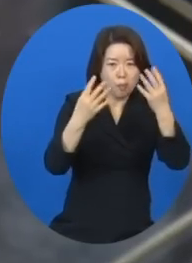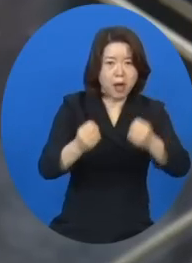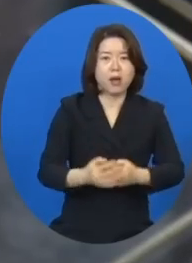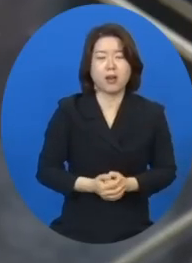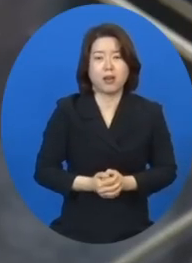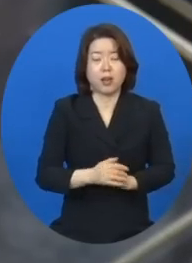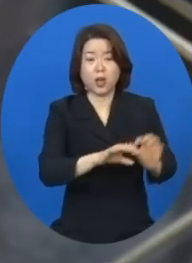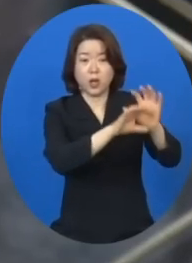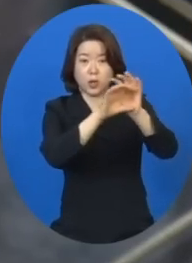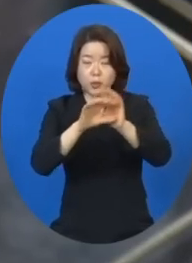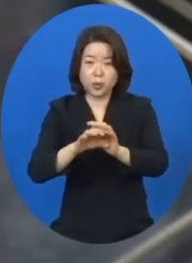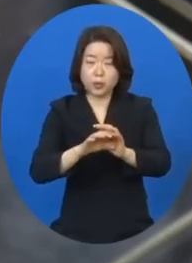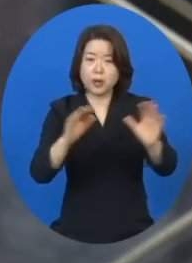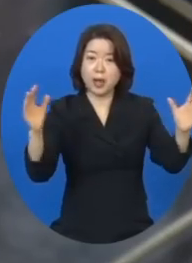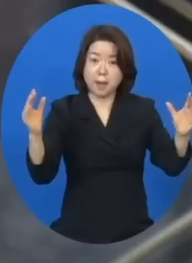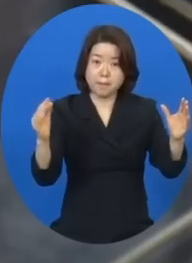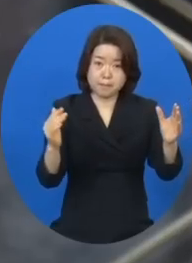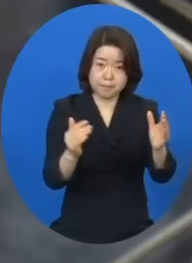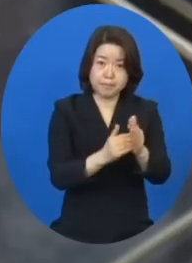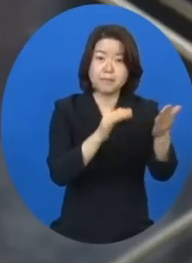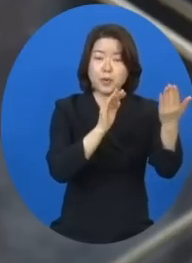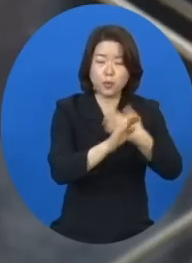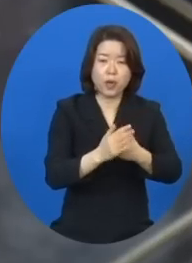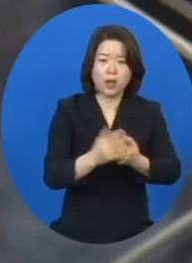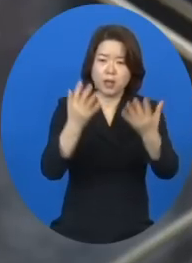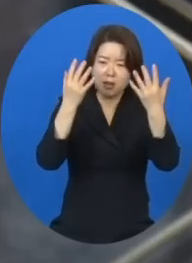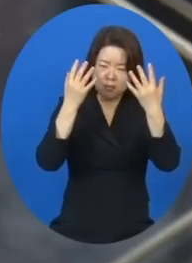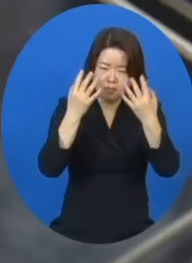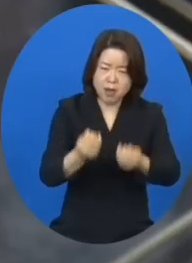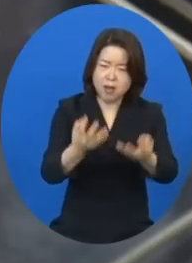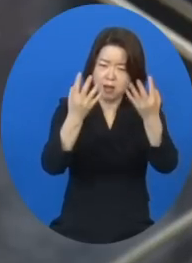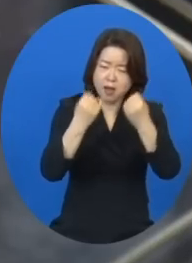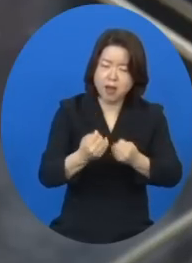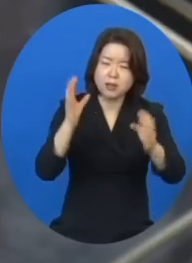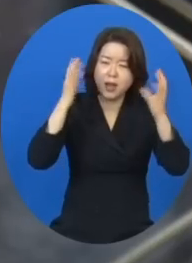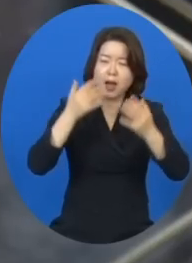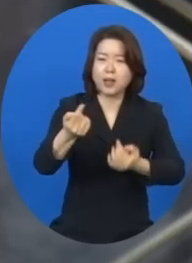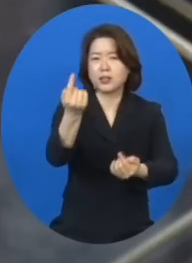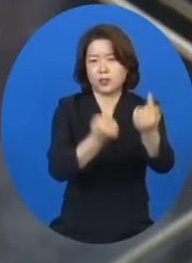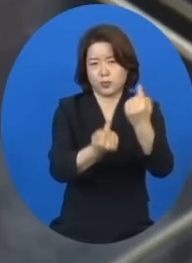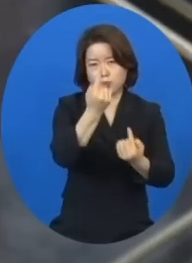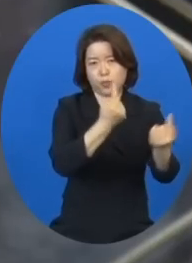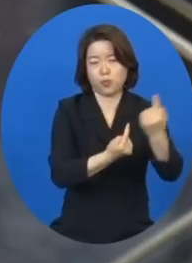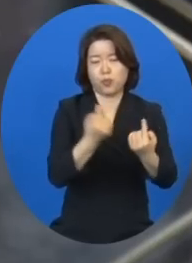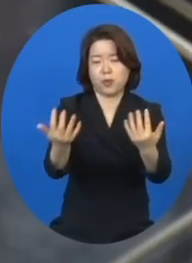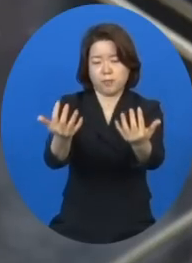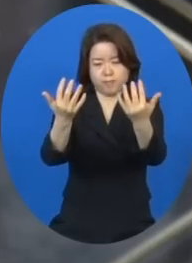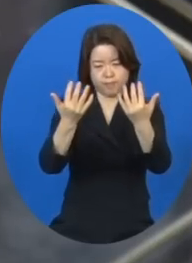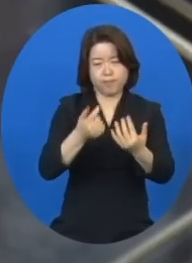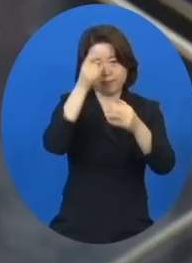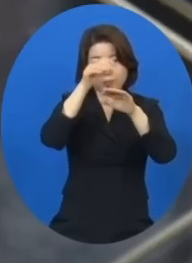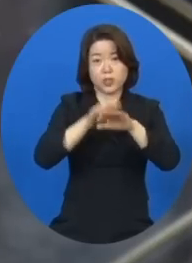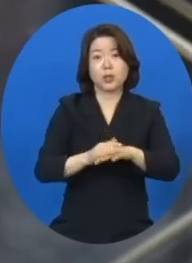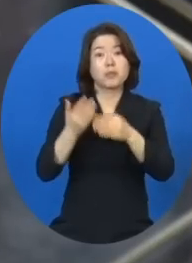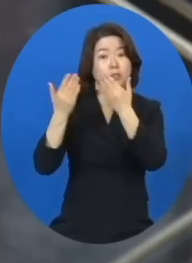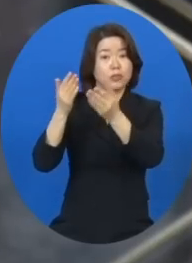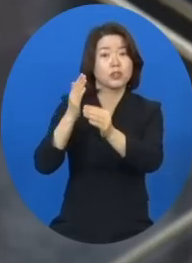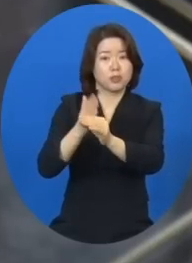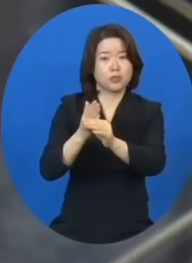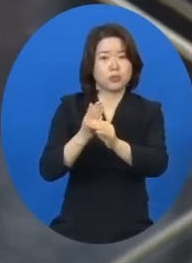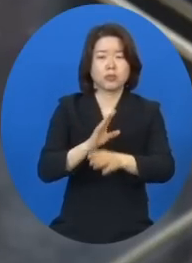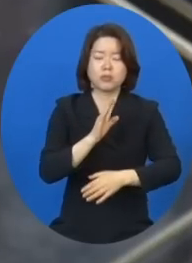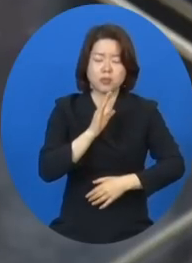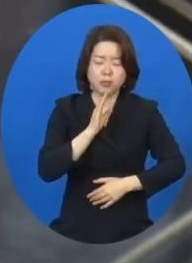감사하게 하나님께서 더 많은 아이들을 보내주셔서 더 많은 아이들이 함께 예배를 하고 있어요. 너무나